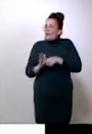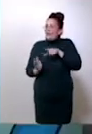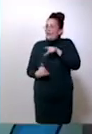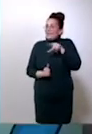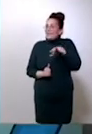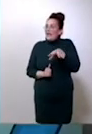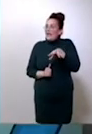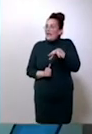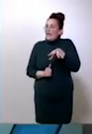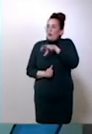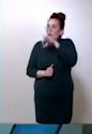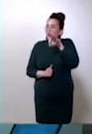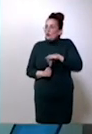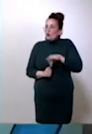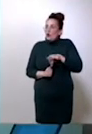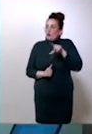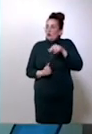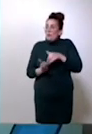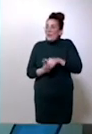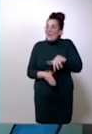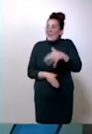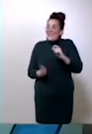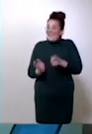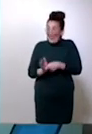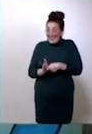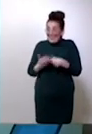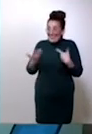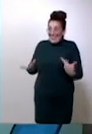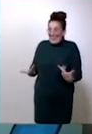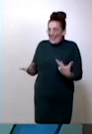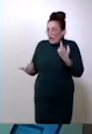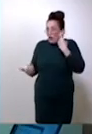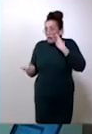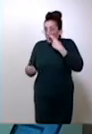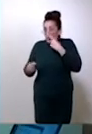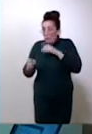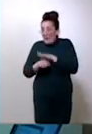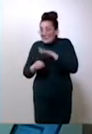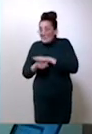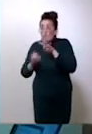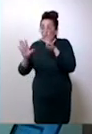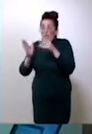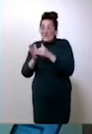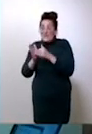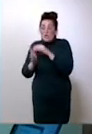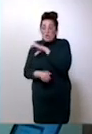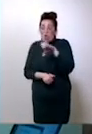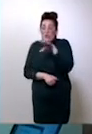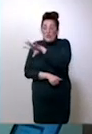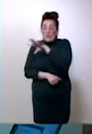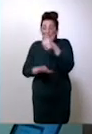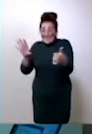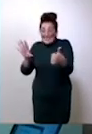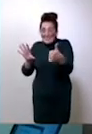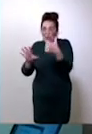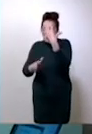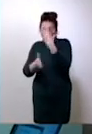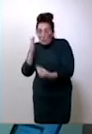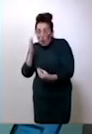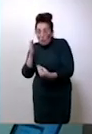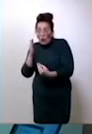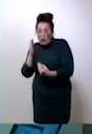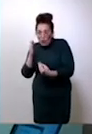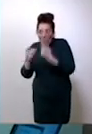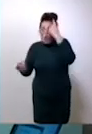à peu près à 18,5% de logements. Il en manque 9 156 en l'état actuel pour atteindre cet